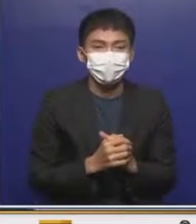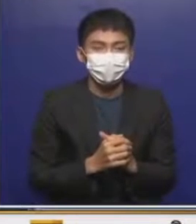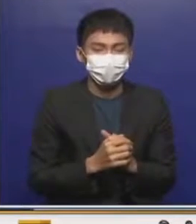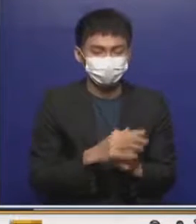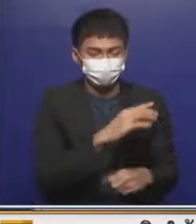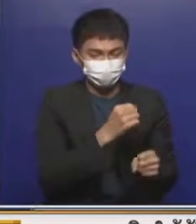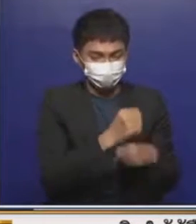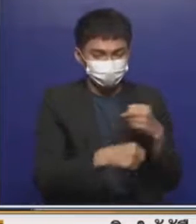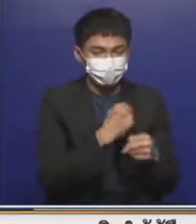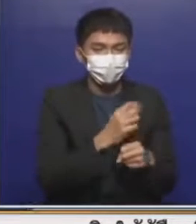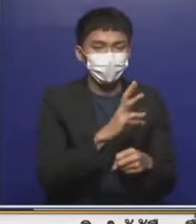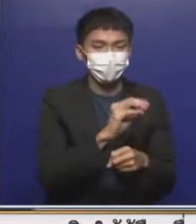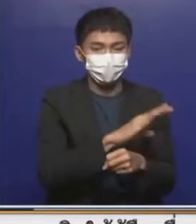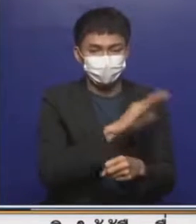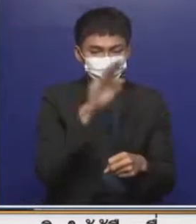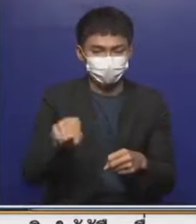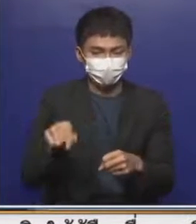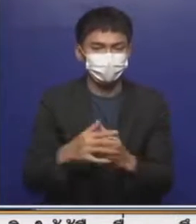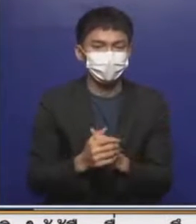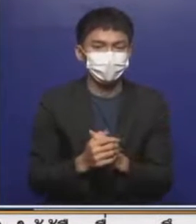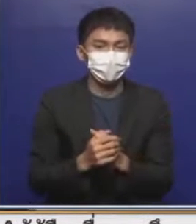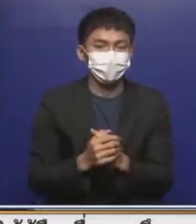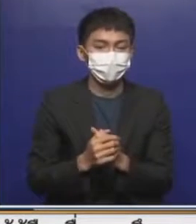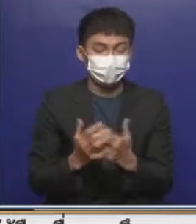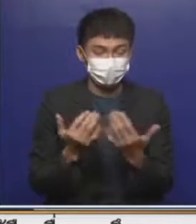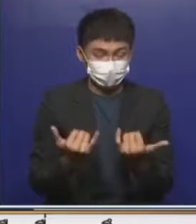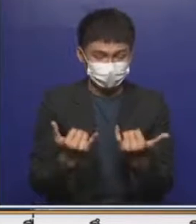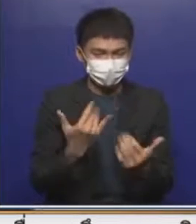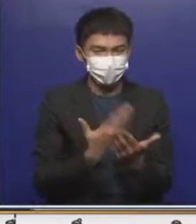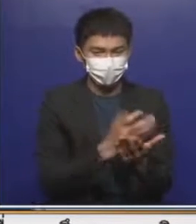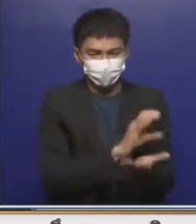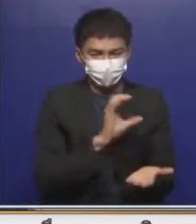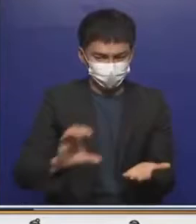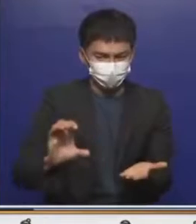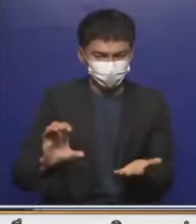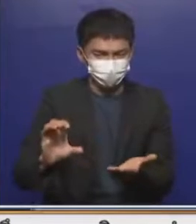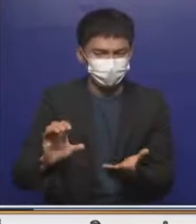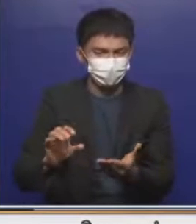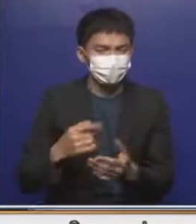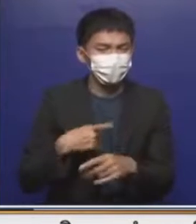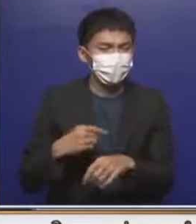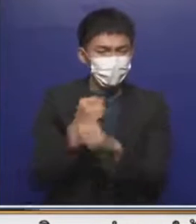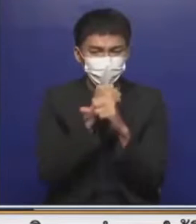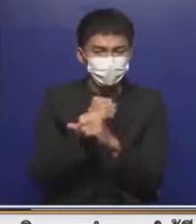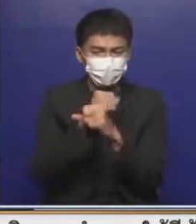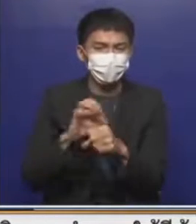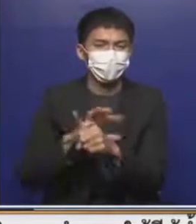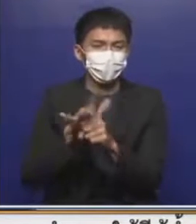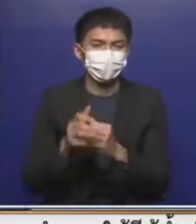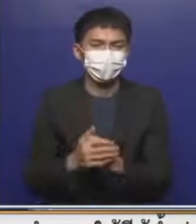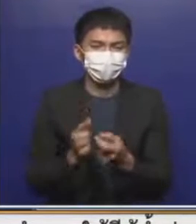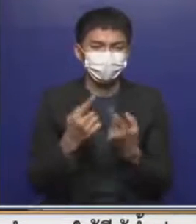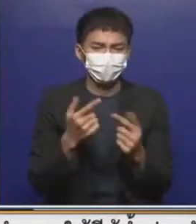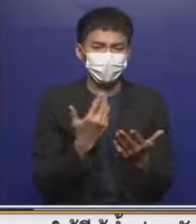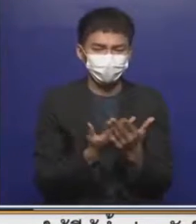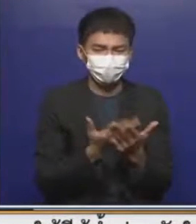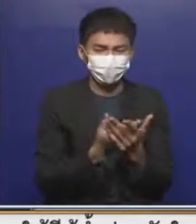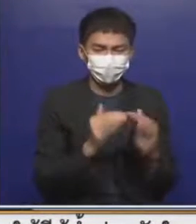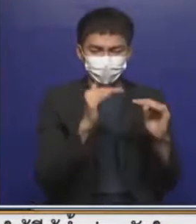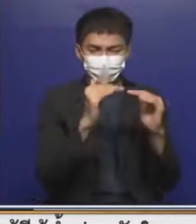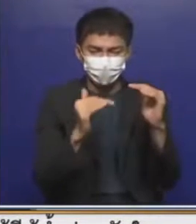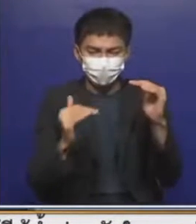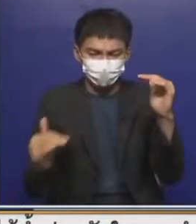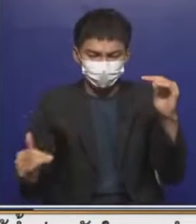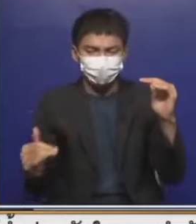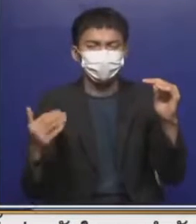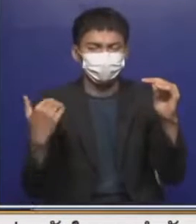กลมคบคุโลกต้ไปสู้กัโควิดซึเปโลกระบาทระดับโลกแต่งบกับน้อยกวาป 62 ที่ยัง